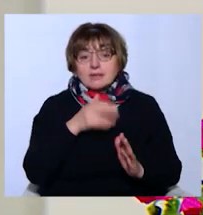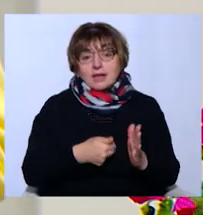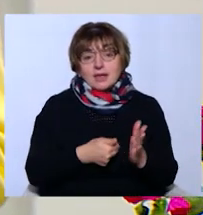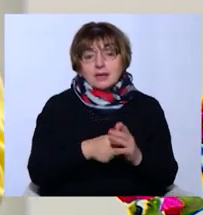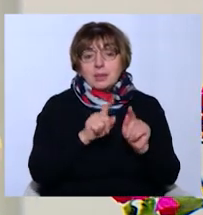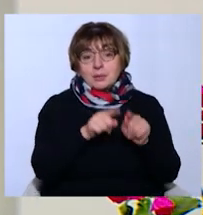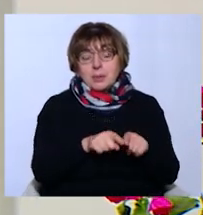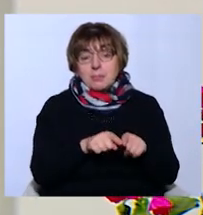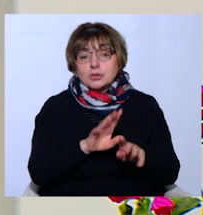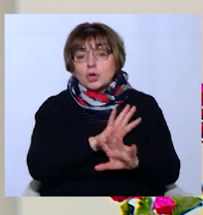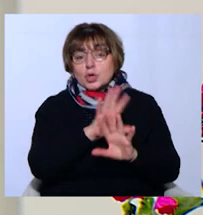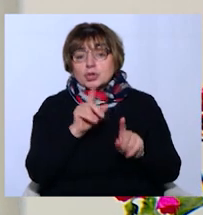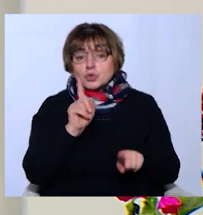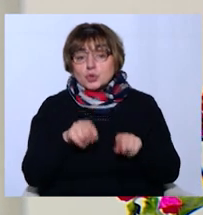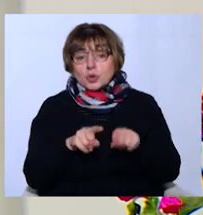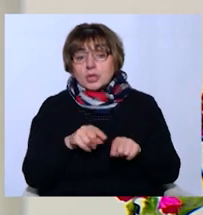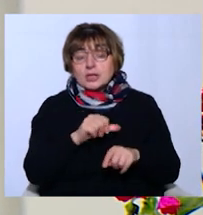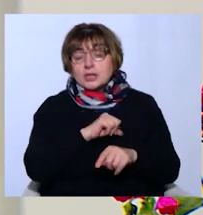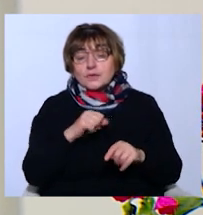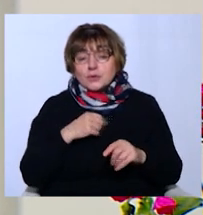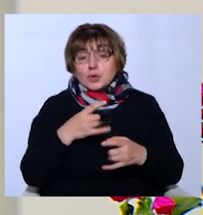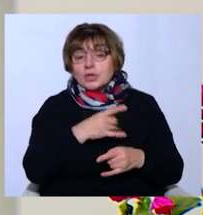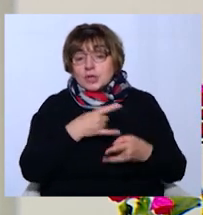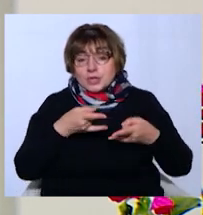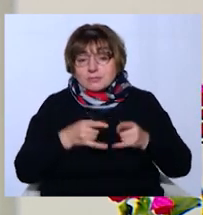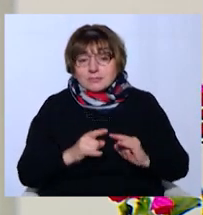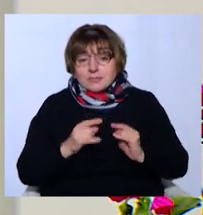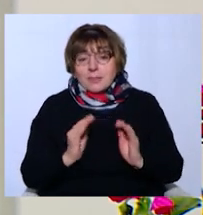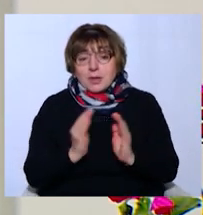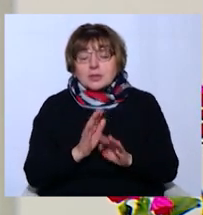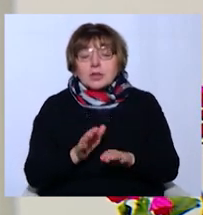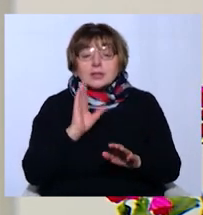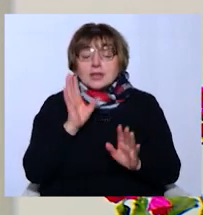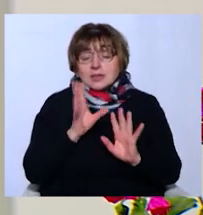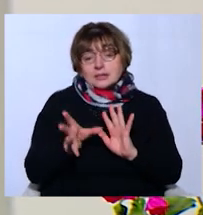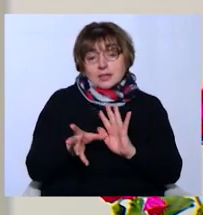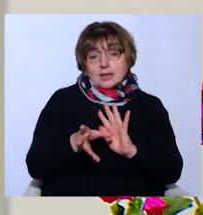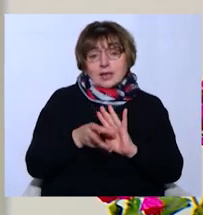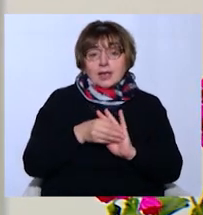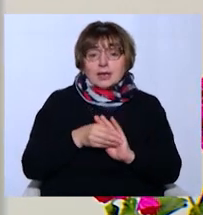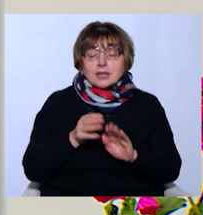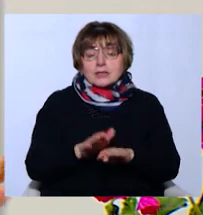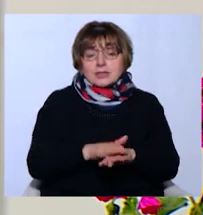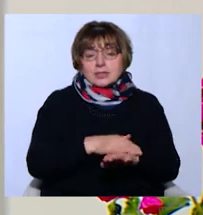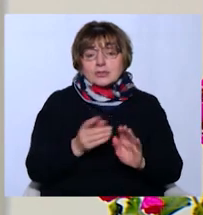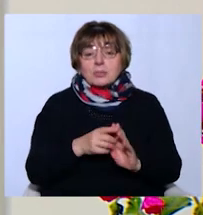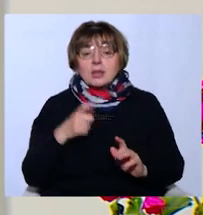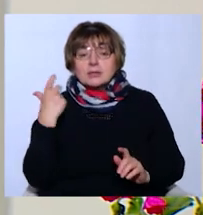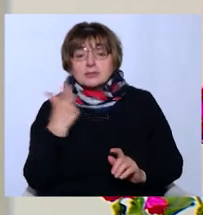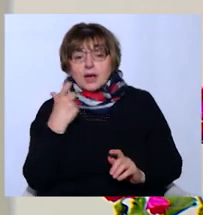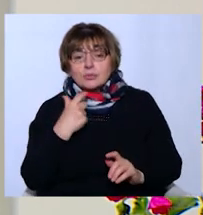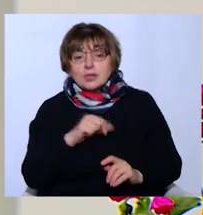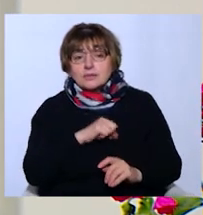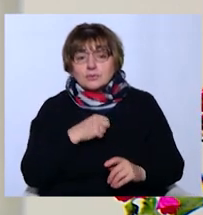გადაადგილებაში. საერთოდ ზოგიერთი ნაშიერი საკმაოდ დიდხანს ცხოვრობს მშობლებთან იმის გამო, რომ მას დამოუკიდებლად არ